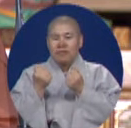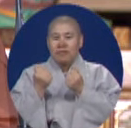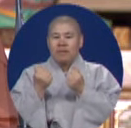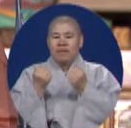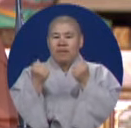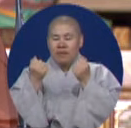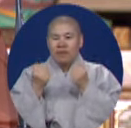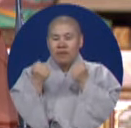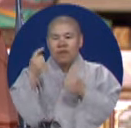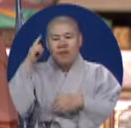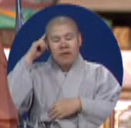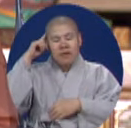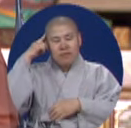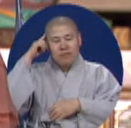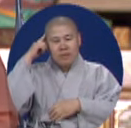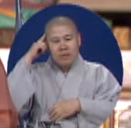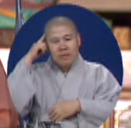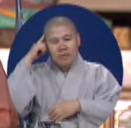건강한 정신을 갖는 거고요,